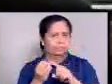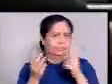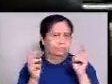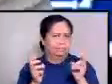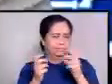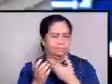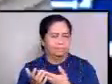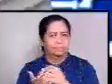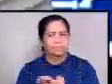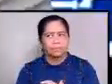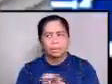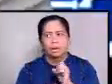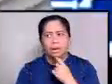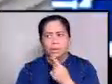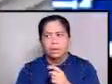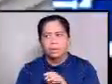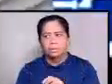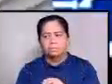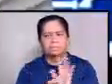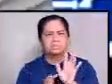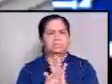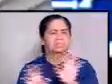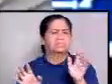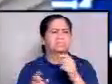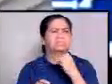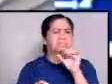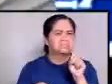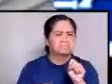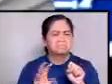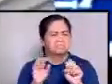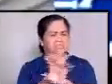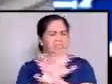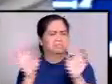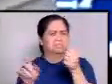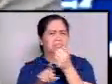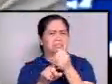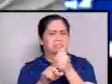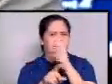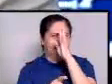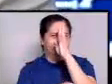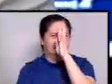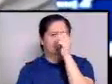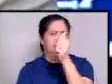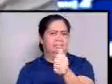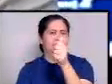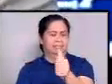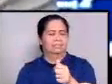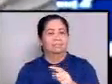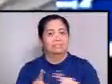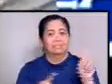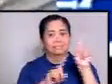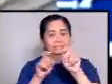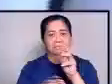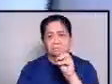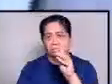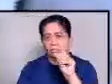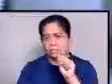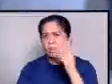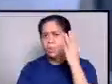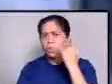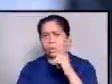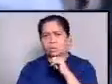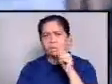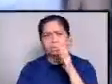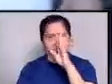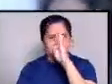dito. Wala, sabi niya, neither confirm nor deny. You draw your own conclusions. Pero tanong ng media, bakit hindi